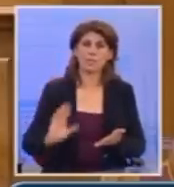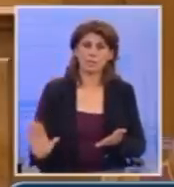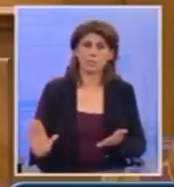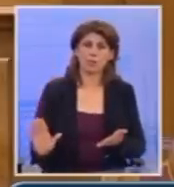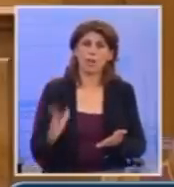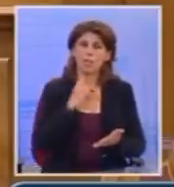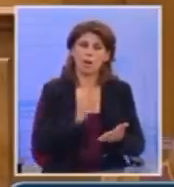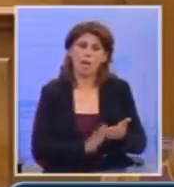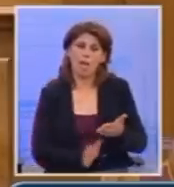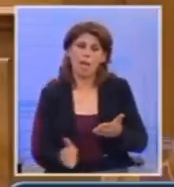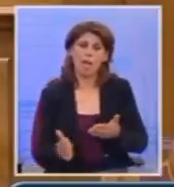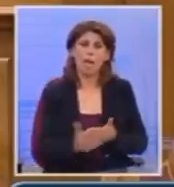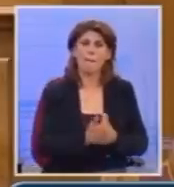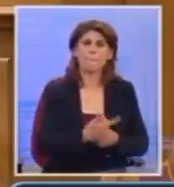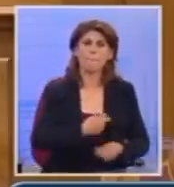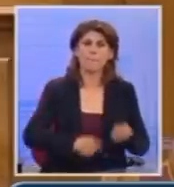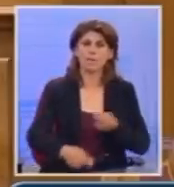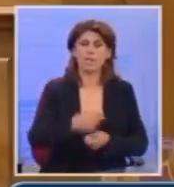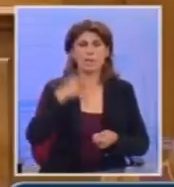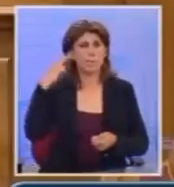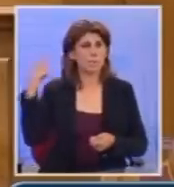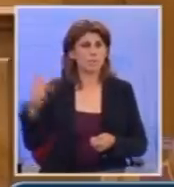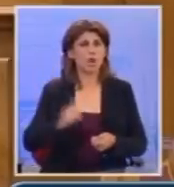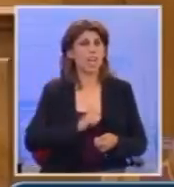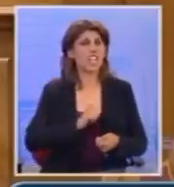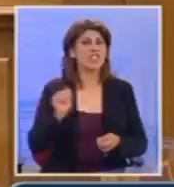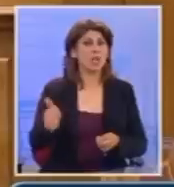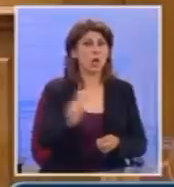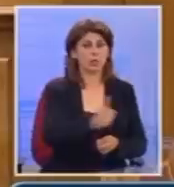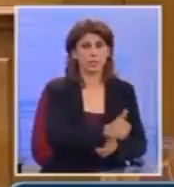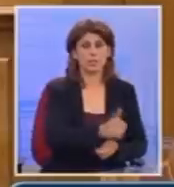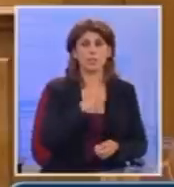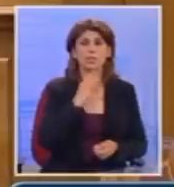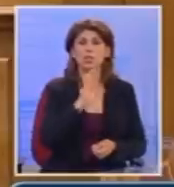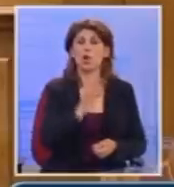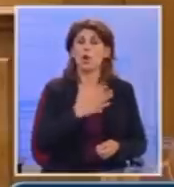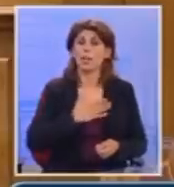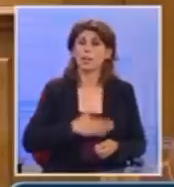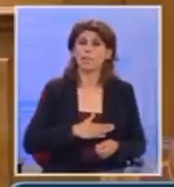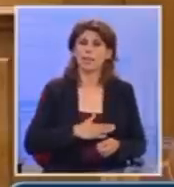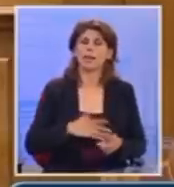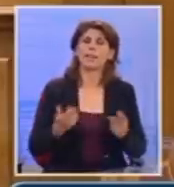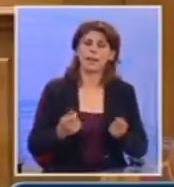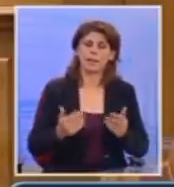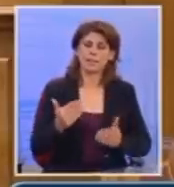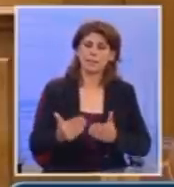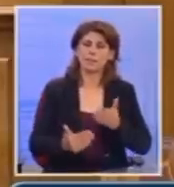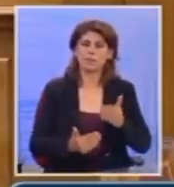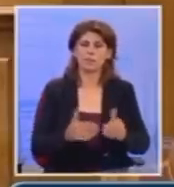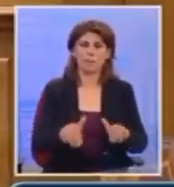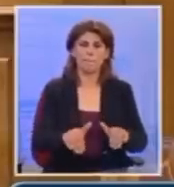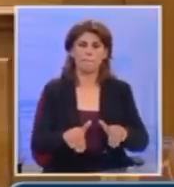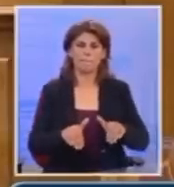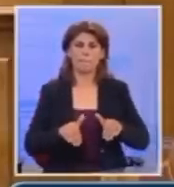η έμεση διαχείριση των πανεπιστημίων από ιδιώτες. Προκειμένου να γίνει πράξη σταδιακή απόσυρση του